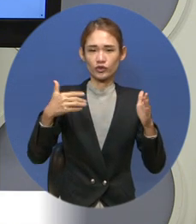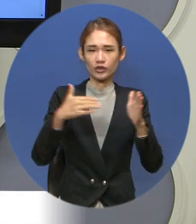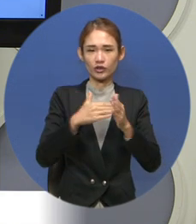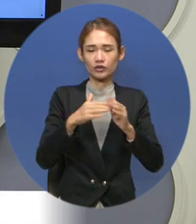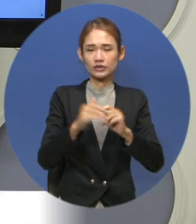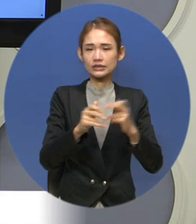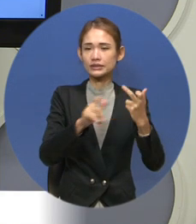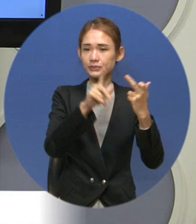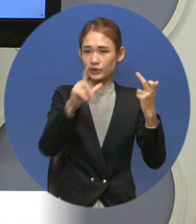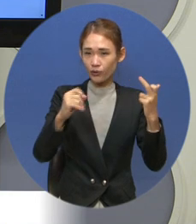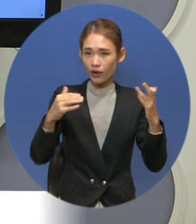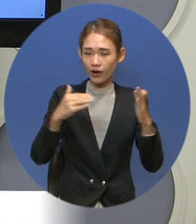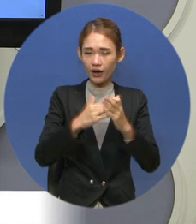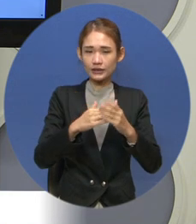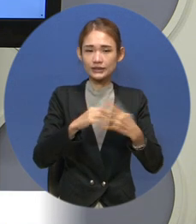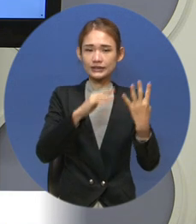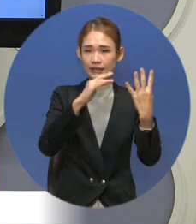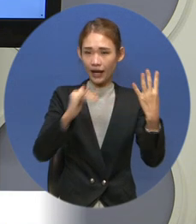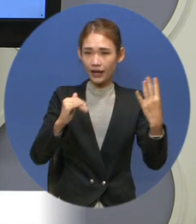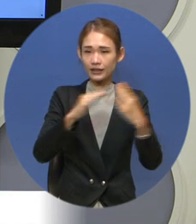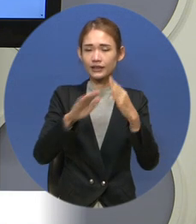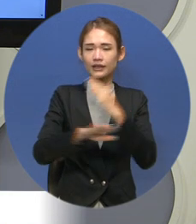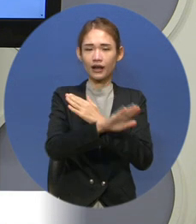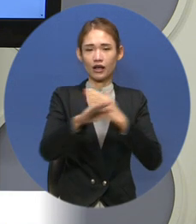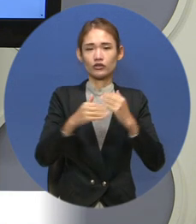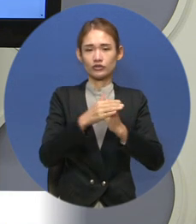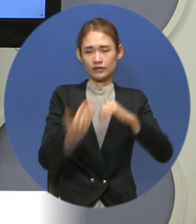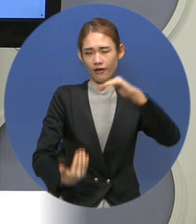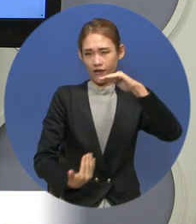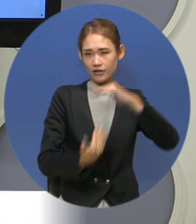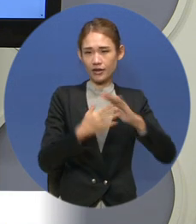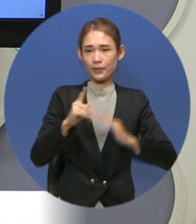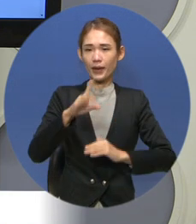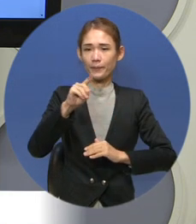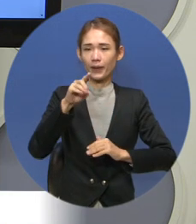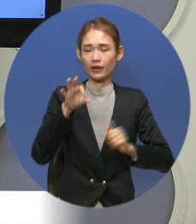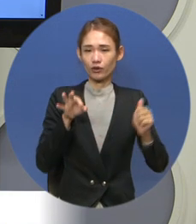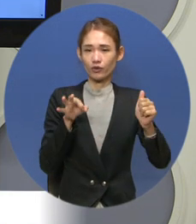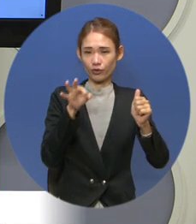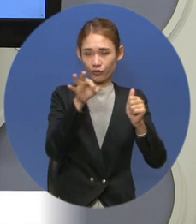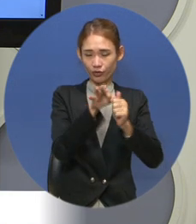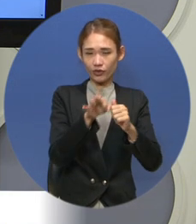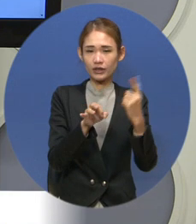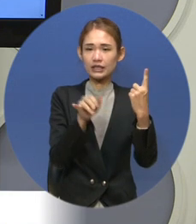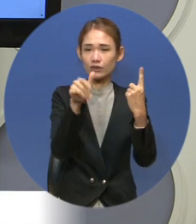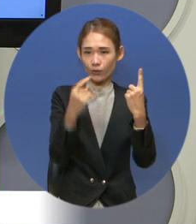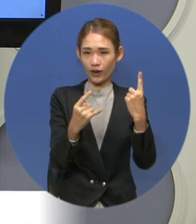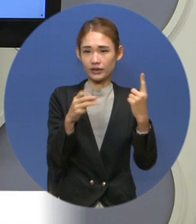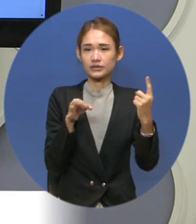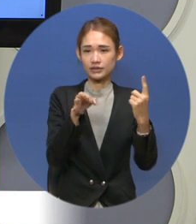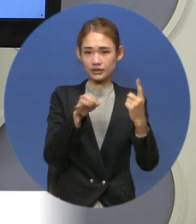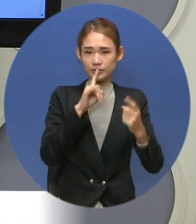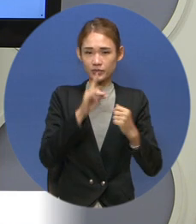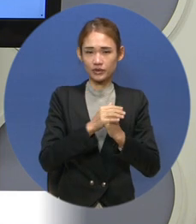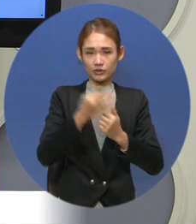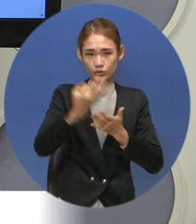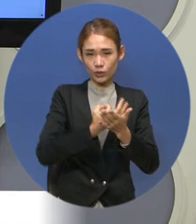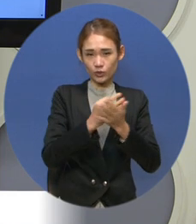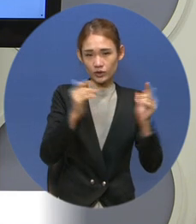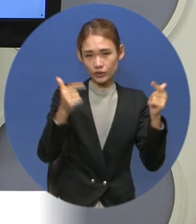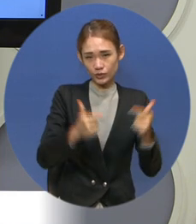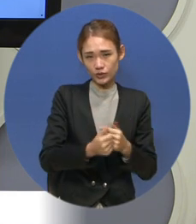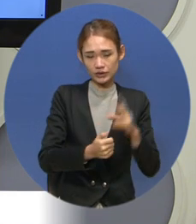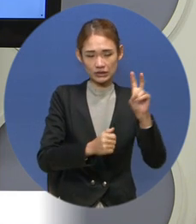사 2인 이상 가구 최대 100만원을 1회에 지급합니다 직 없이 소득 매출 감소율이